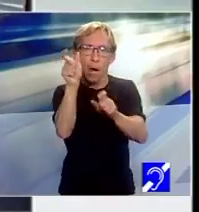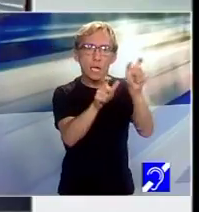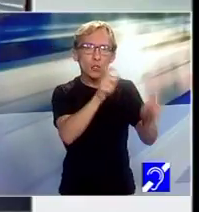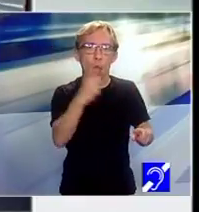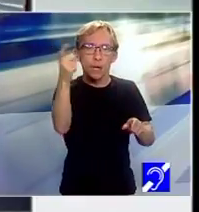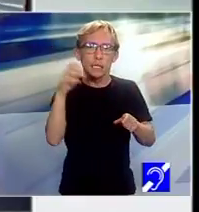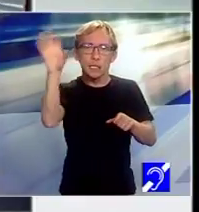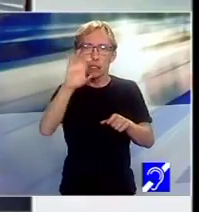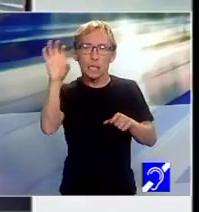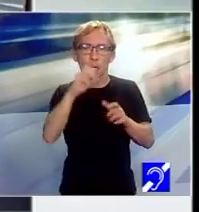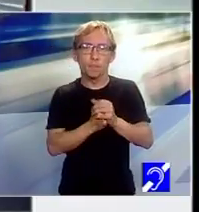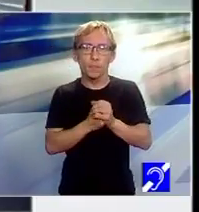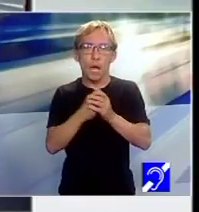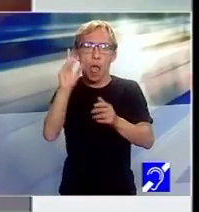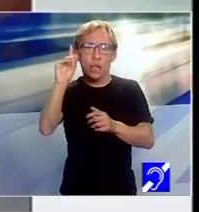în